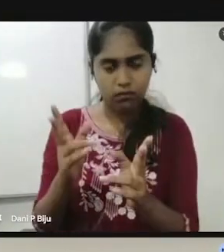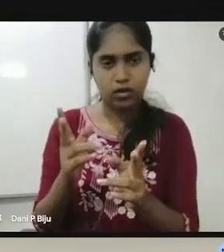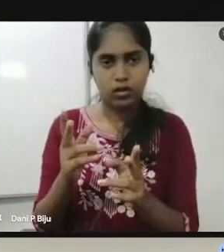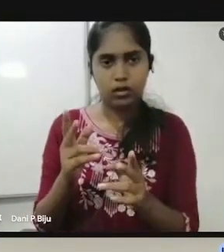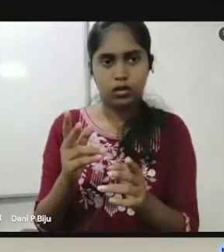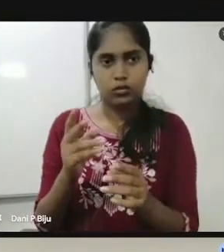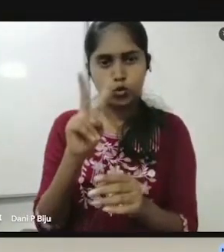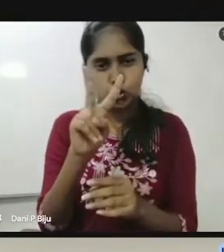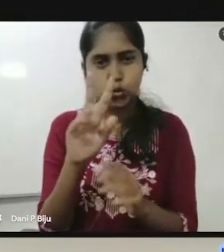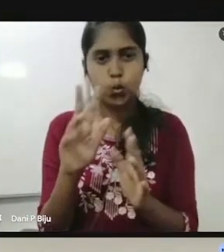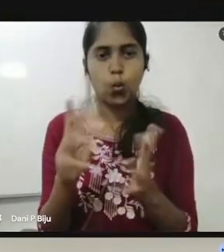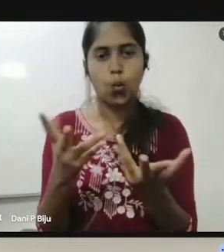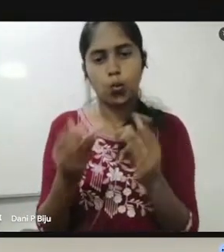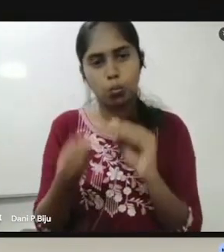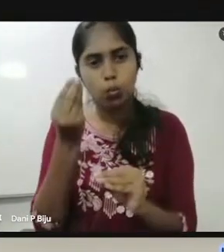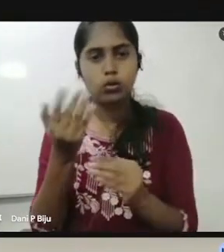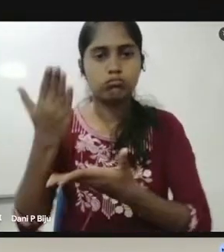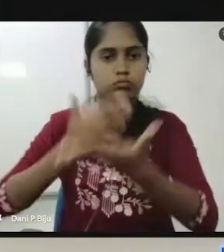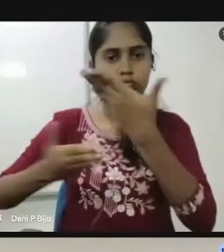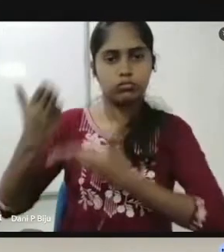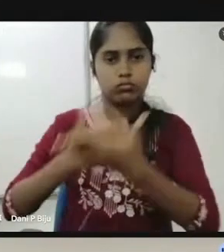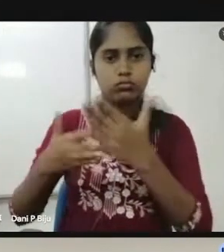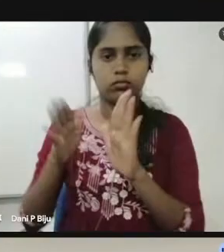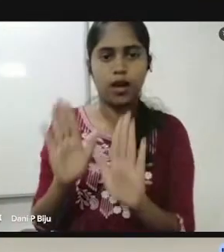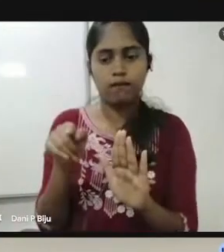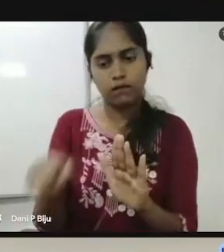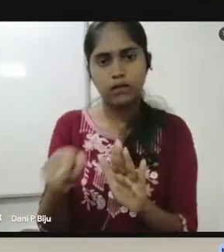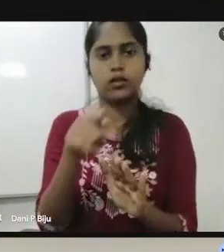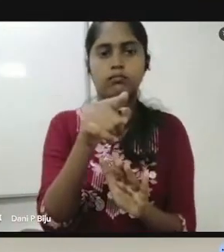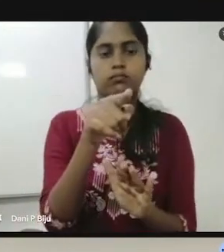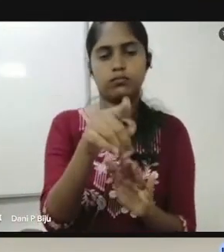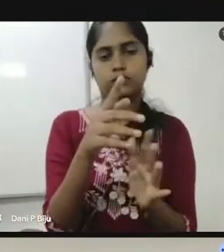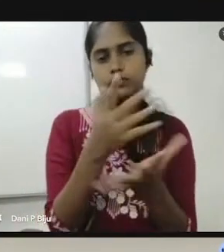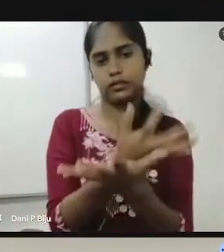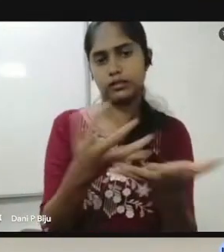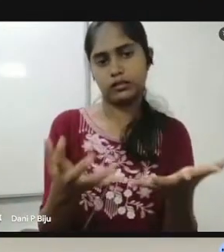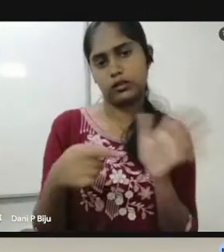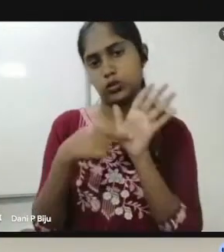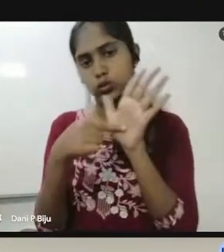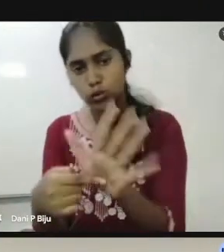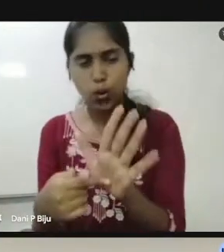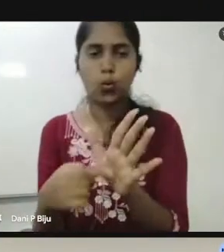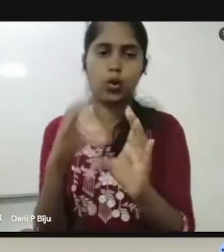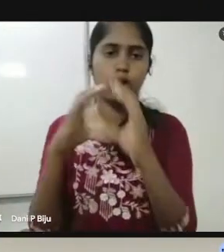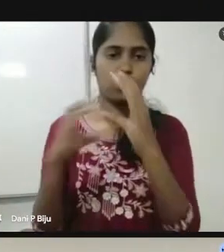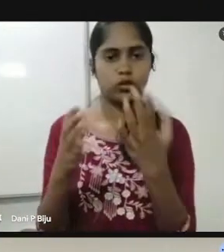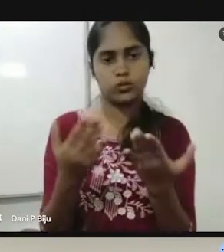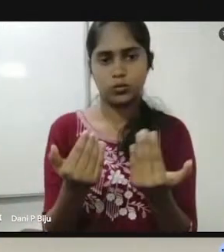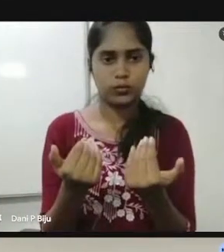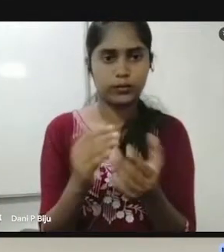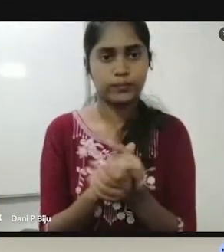കണ്ട് മനസ്സിലാക്കാൻ പാടുള്ള കുഞ്ഞുങ്ങൾക്ക് നമ്മൾ ഉപയോഗിക്കാറുണ്ട് ഈ വലതുവശത്ത് കാണുന്ന ചിഹ്നങ്ങൾ. അപ്പം നമുക്ക് പറയാനുള്ള